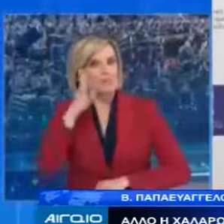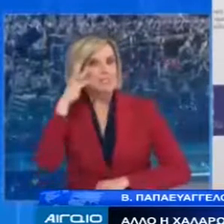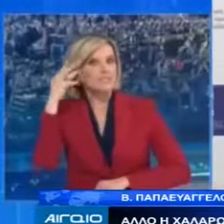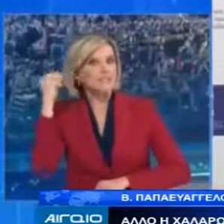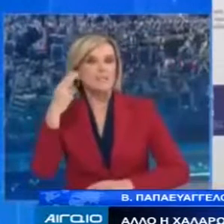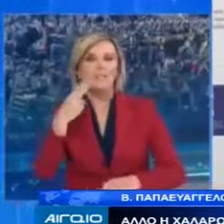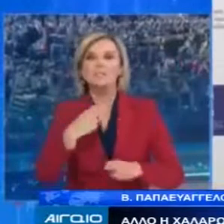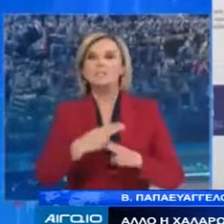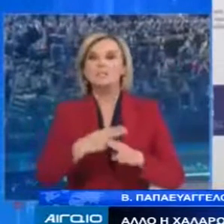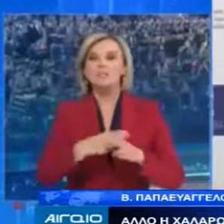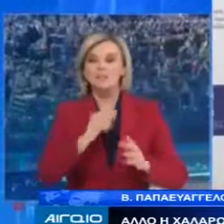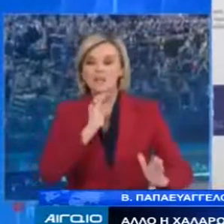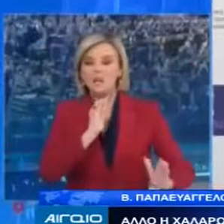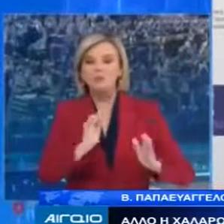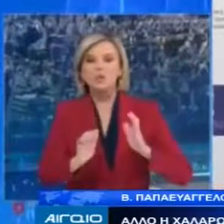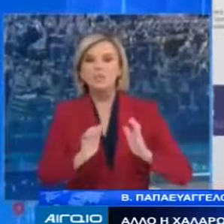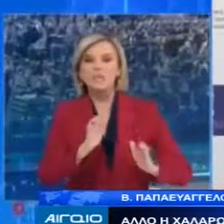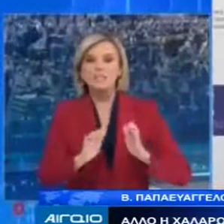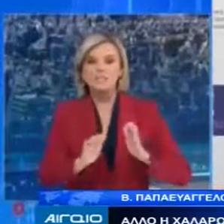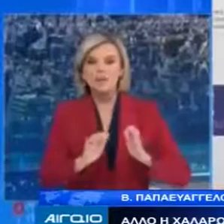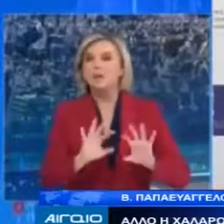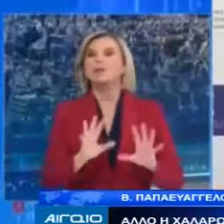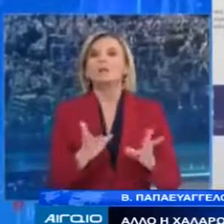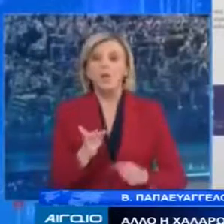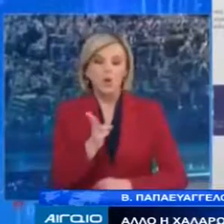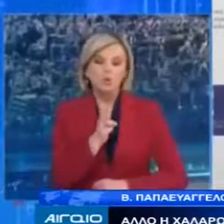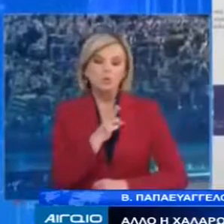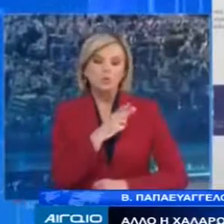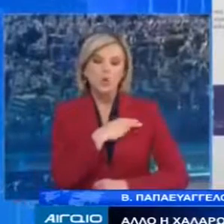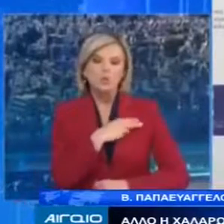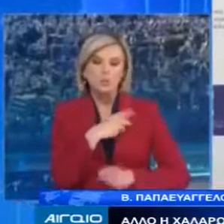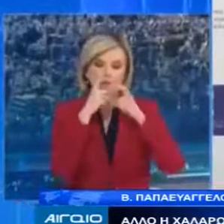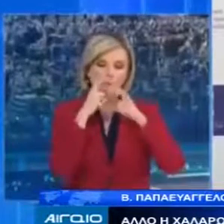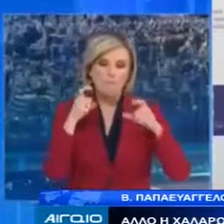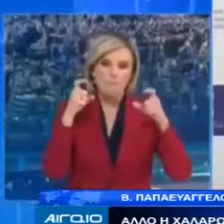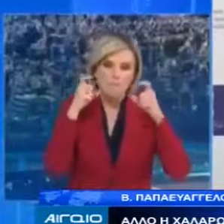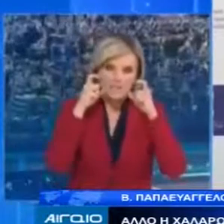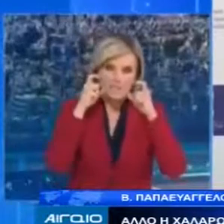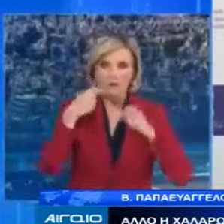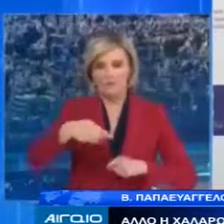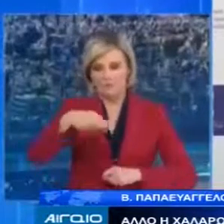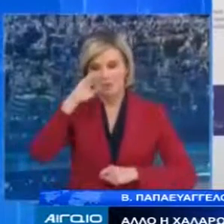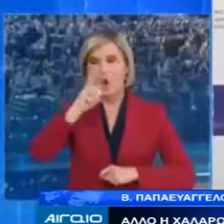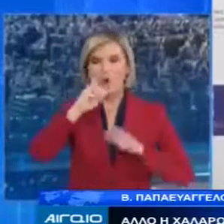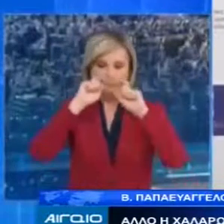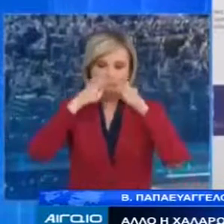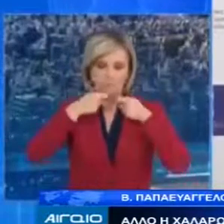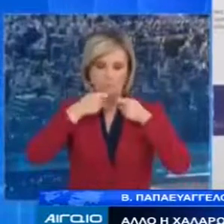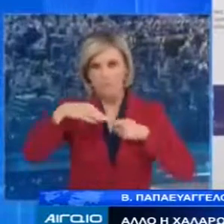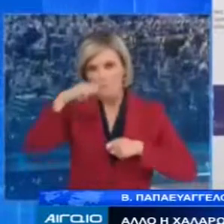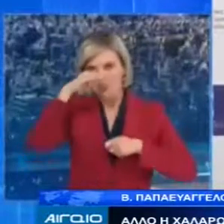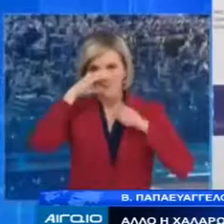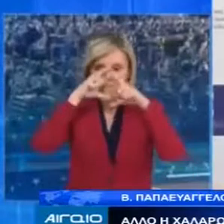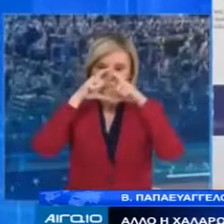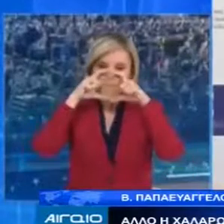σημαντική προστασία που μας προσφέρουν τα ατομικά μέτρα προστασίας, δηλαδή η σωστή χρήση της μάσκας με τη μύτη μέσα και η αποφυγή του